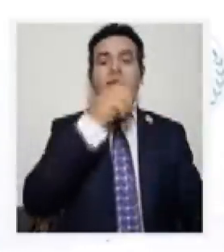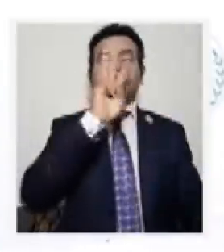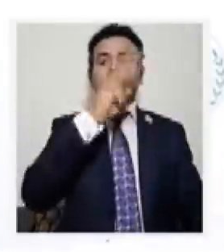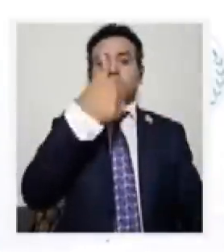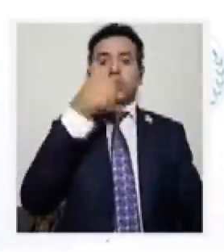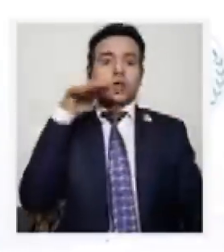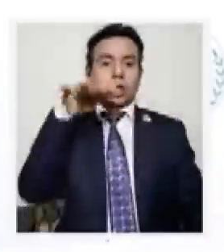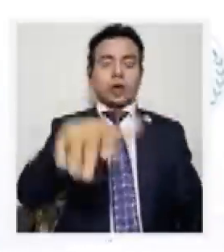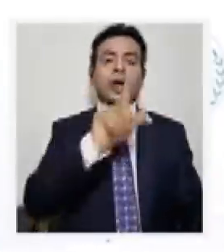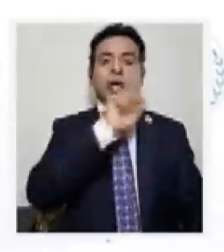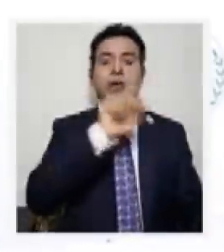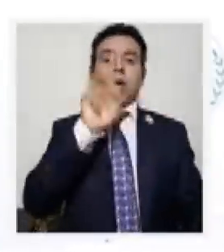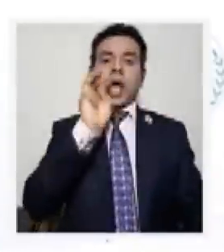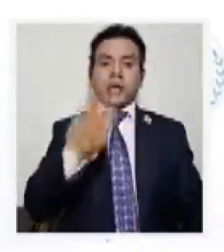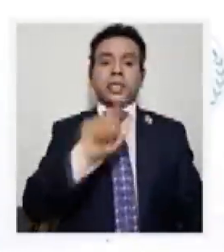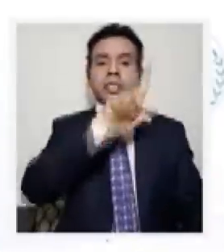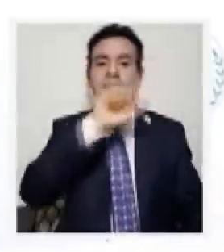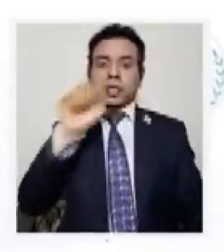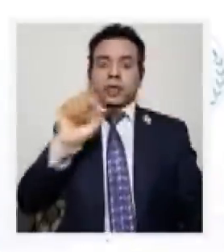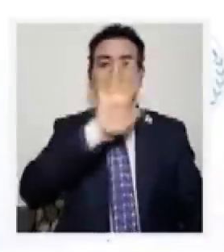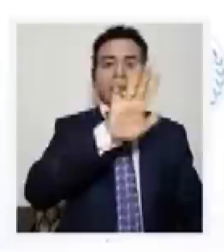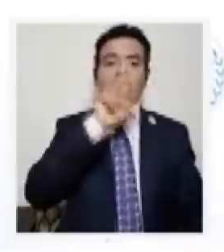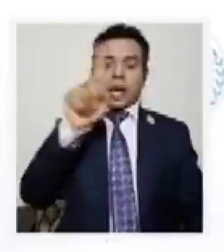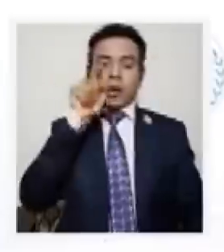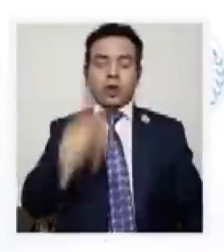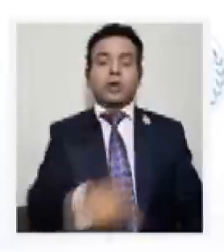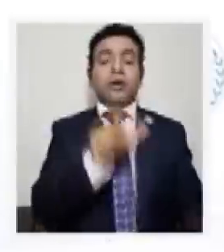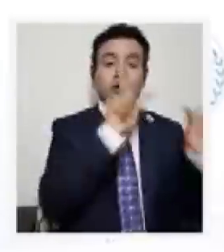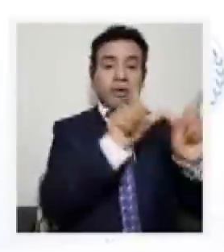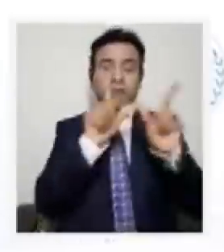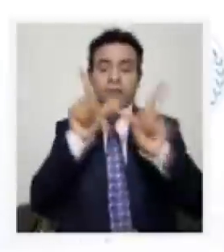1,67,217টি, এবং এ পর্যন্ত ফোন গ্রহণ করা হয়েছে